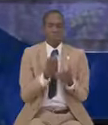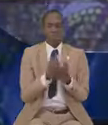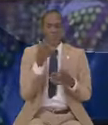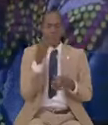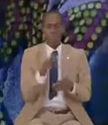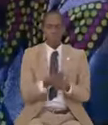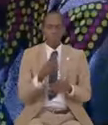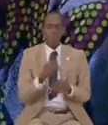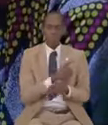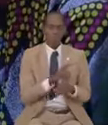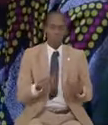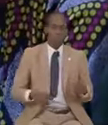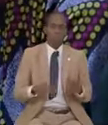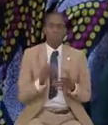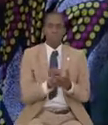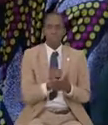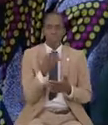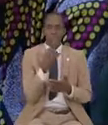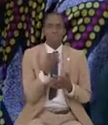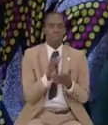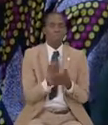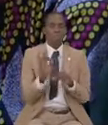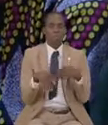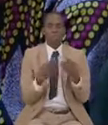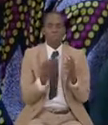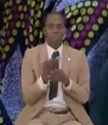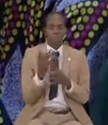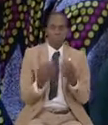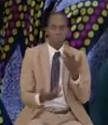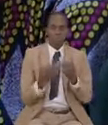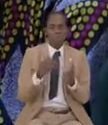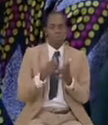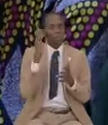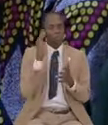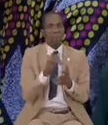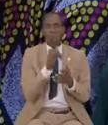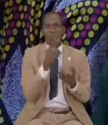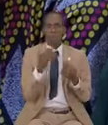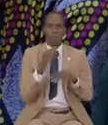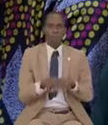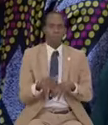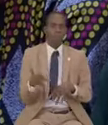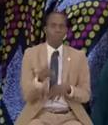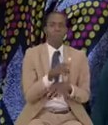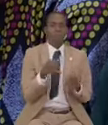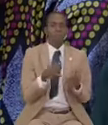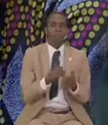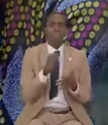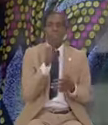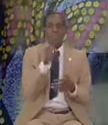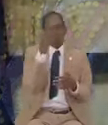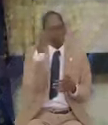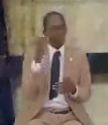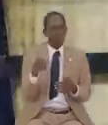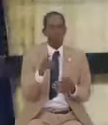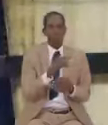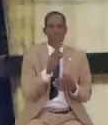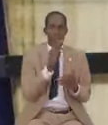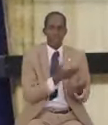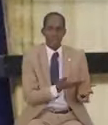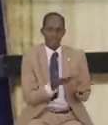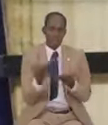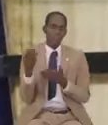dans le quand tu marches dans les autres et tu ne seras pas submergé toi tu marches dans le feu tu ne te tu ne tu ne